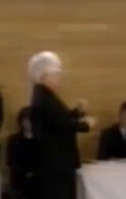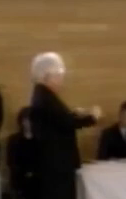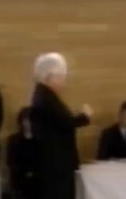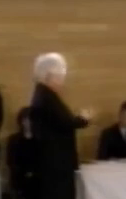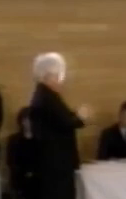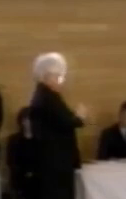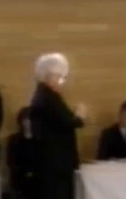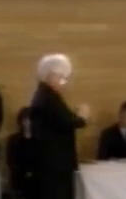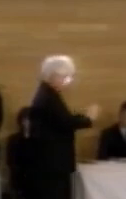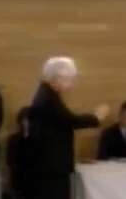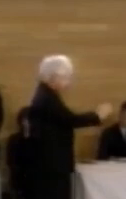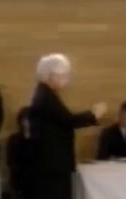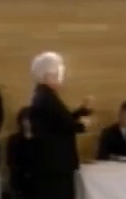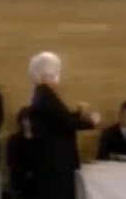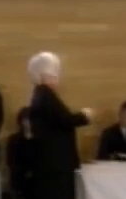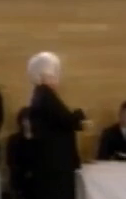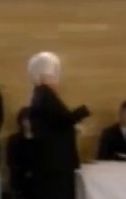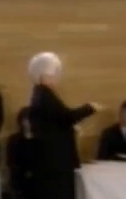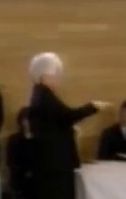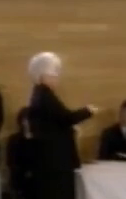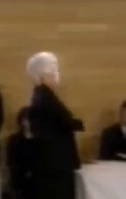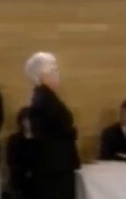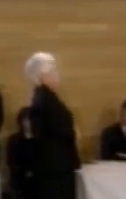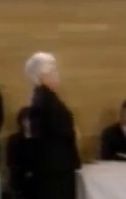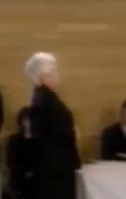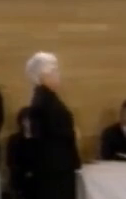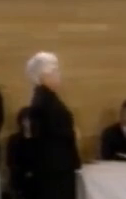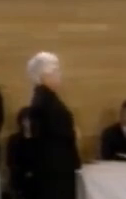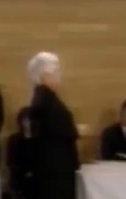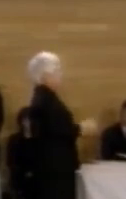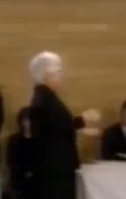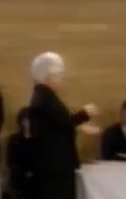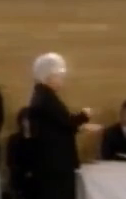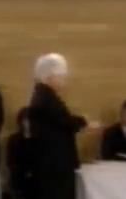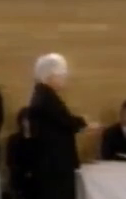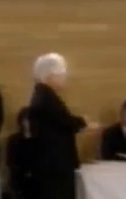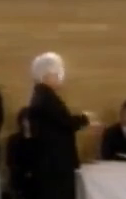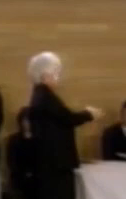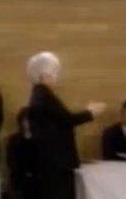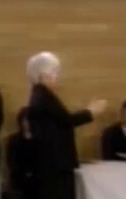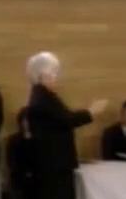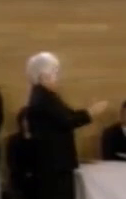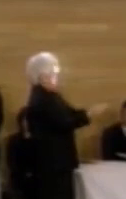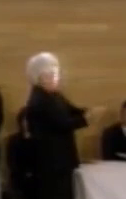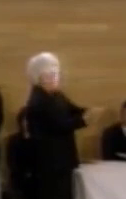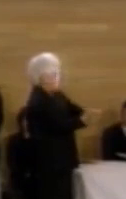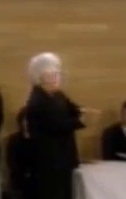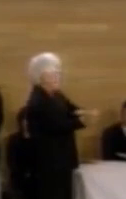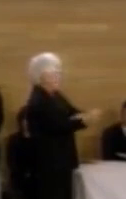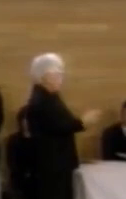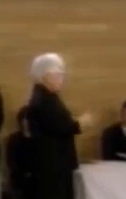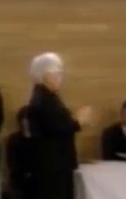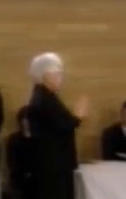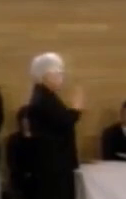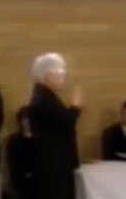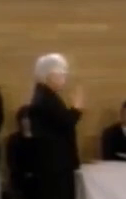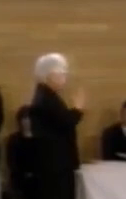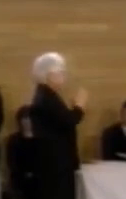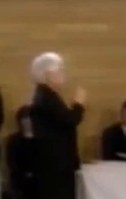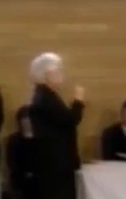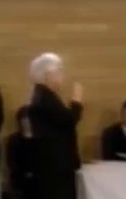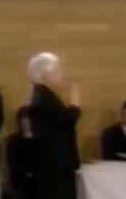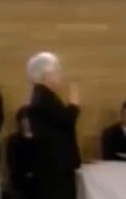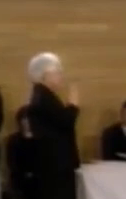まいります。結びに亡くなられた方々のご冥福をお祈りするととも